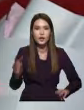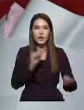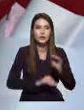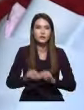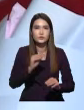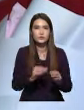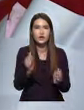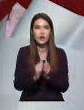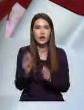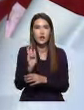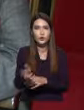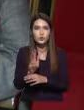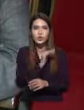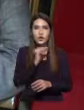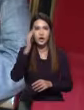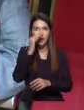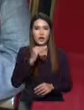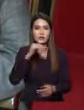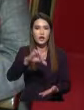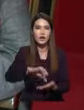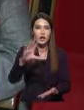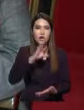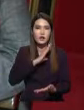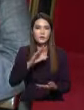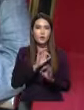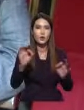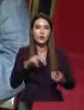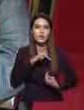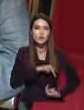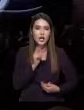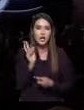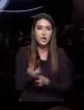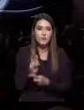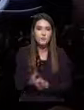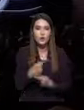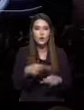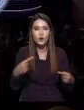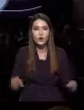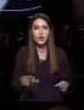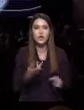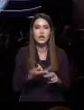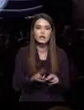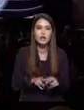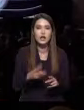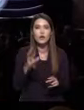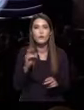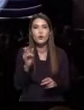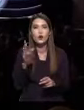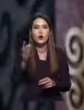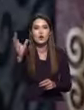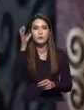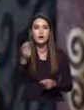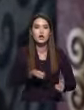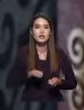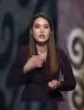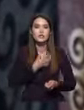ардагер ұстаздар мен ата-аналар қатысты. Үздік қызметкерлер мен мұғалімдерден бөлек зейнетке шыққан ұлағатты ұстаздар мен білім ордасының негізін